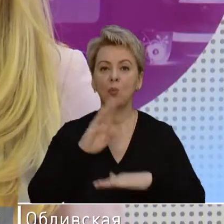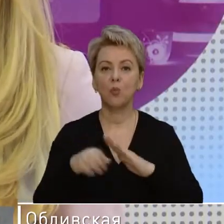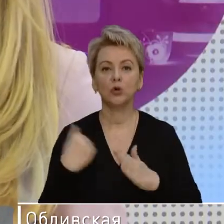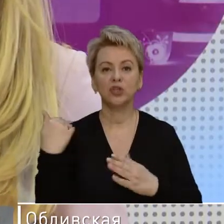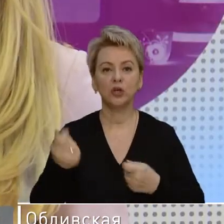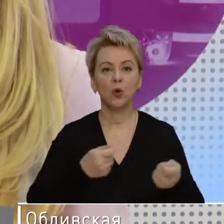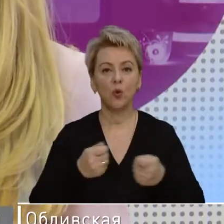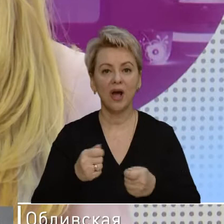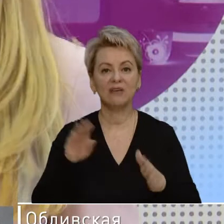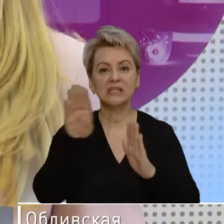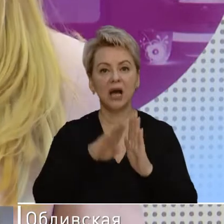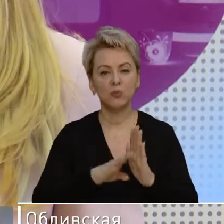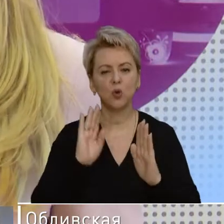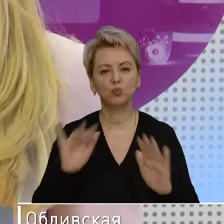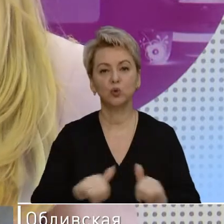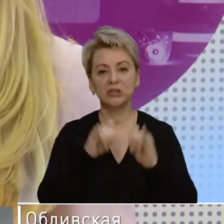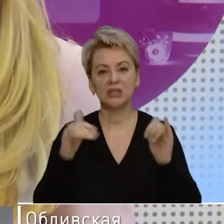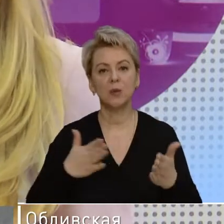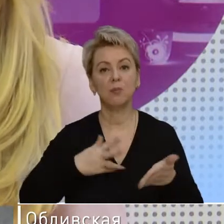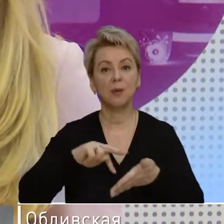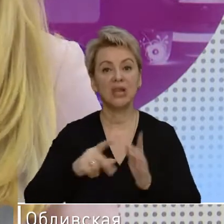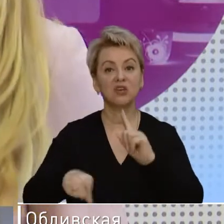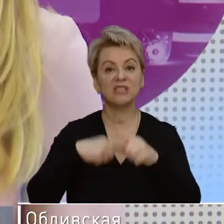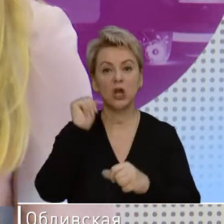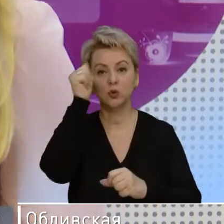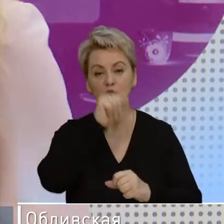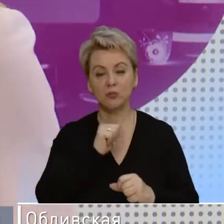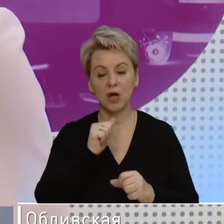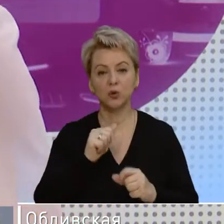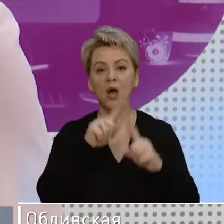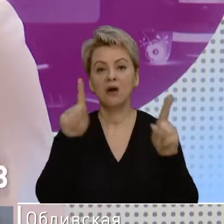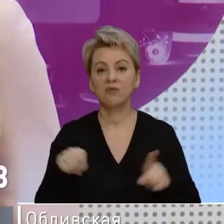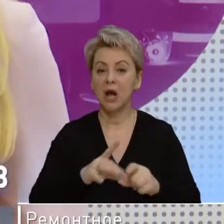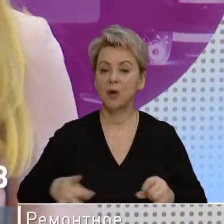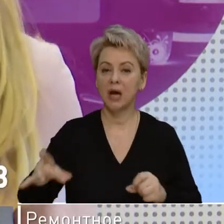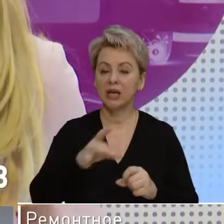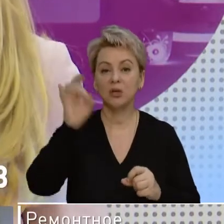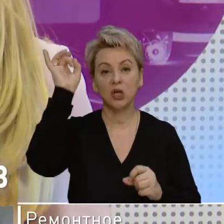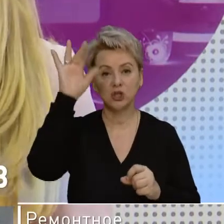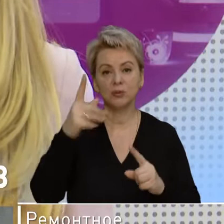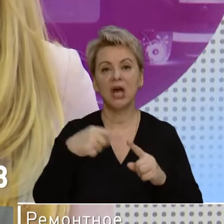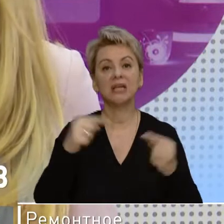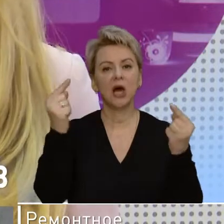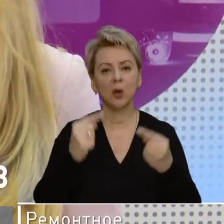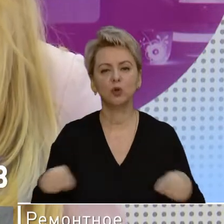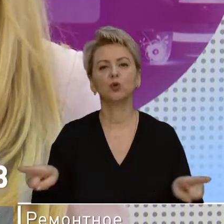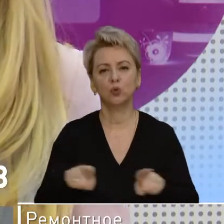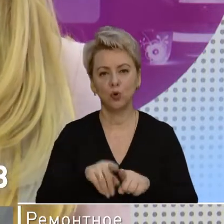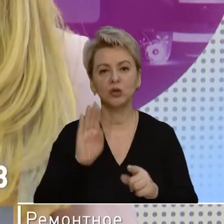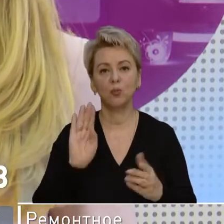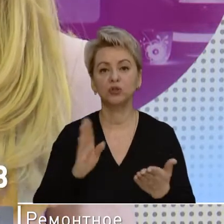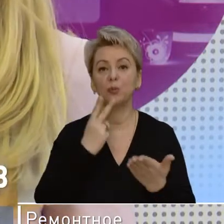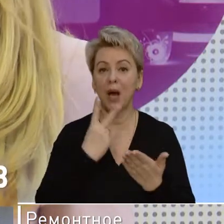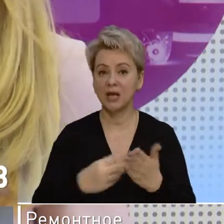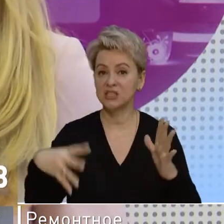эта компетенция будет развиваться, и мы планируем, что в следующем году в рамках регионального чемпионата эта компетенция тоже будет